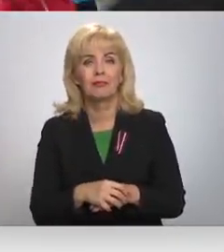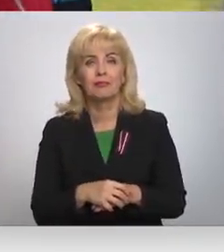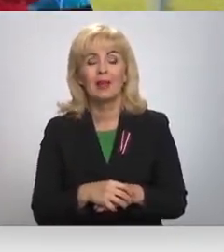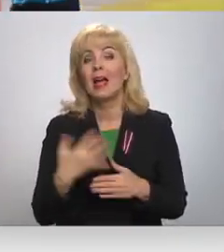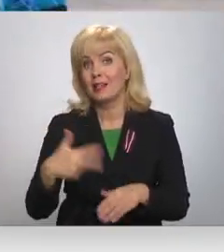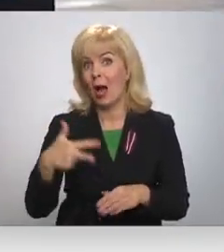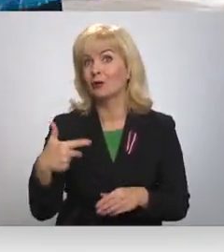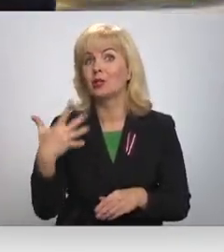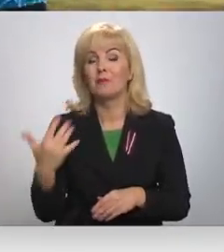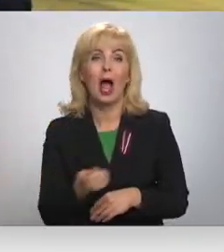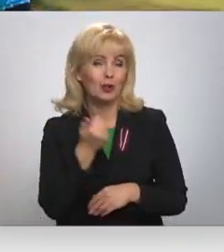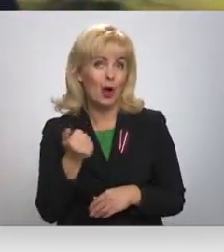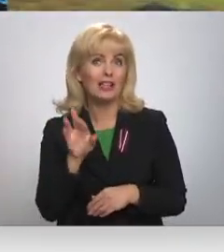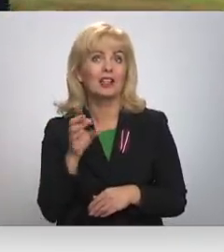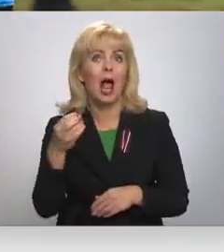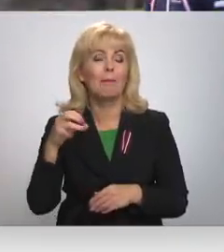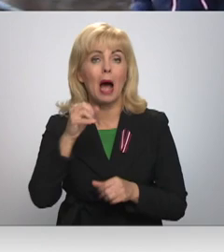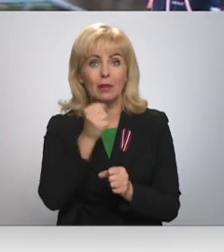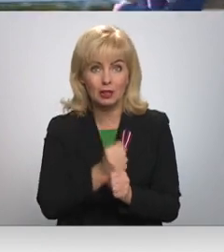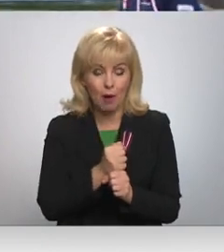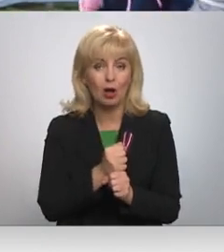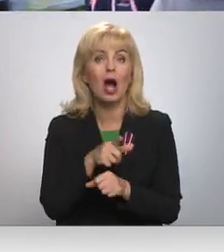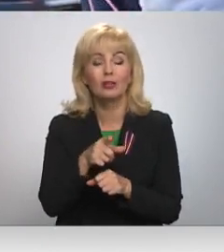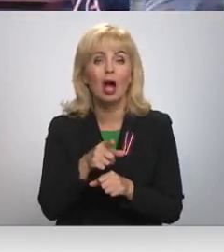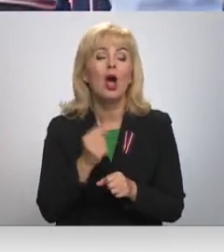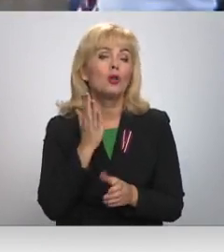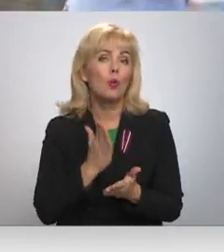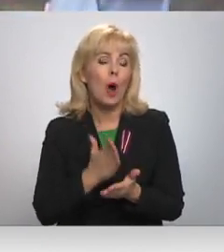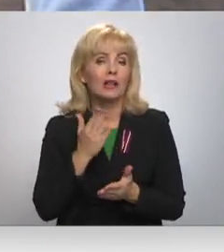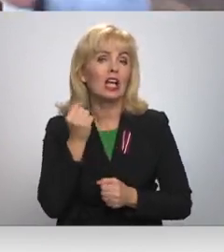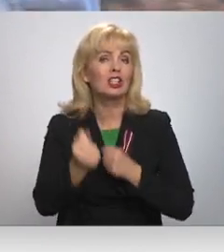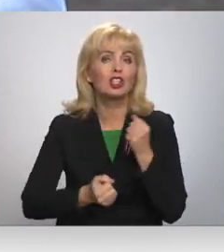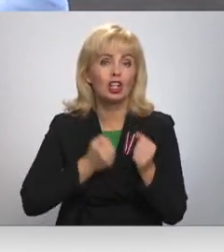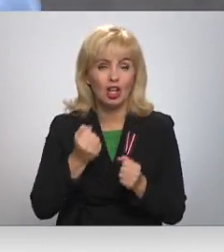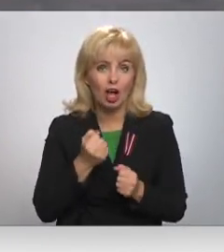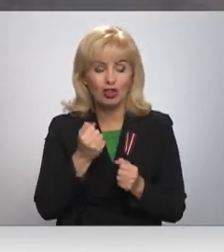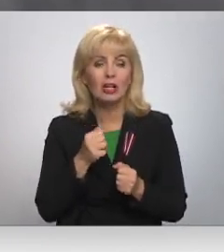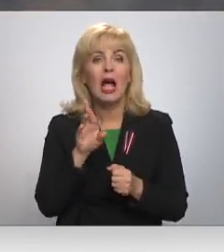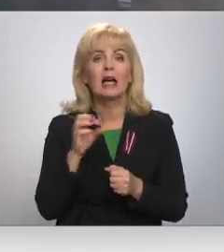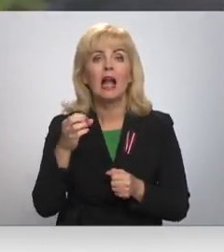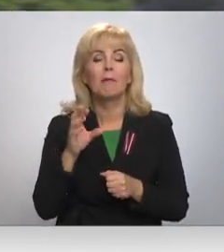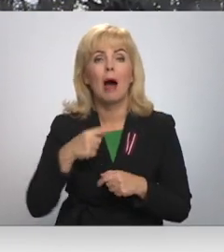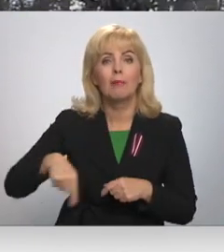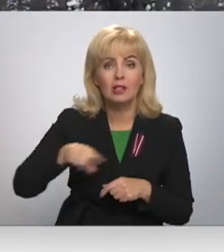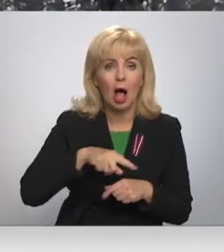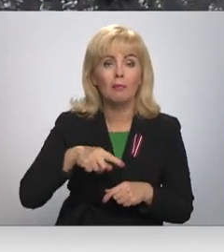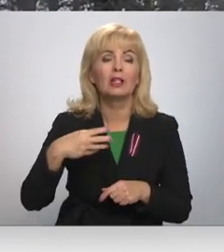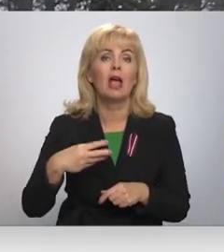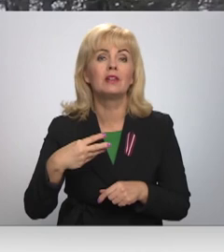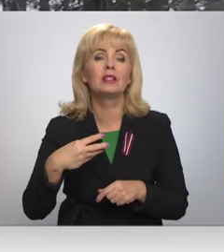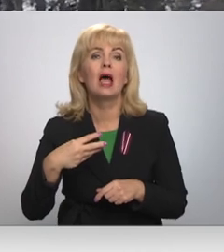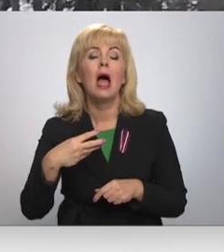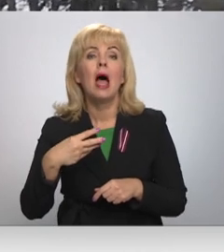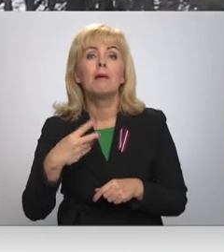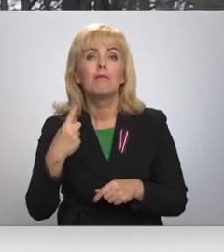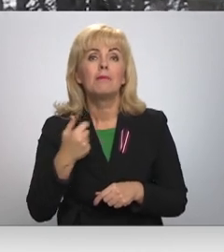Jau 35 gadus Rembates pagastā rudens izskaņā norisinās skriešanas sacensības Rembates aplis. Kopš 91. Gada skrējiens gan